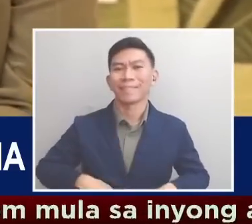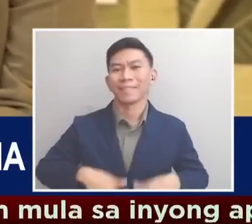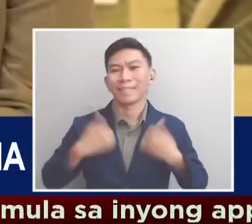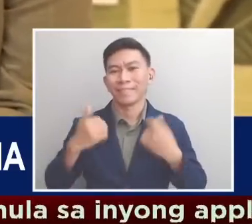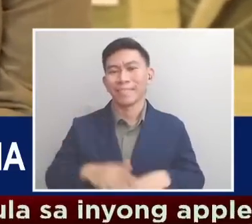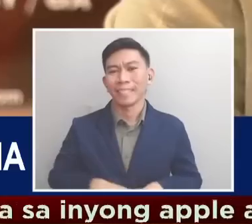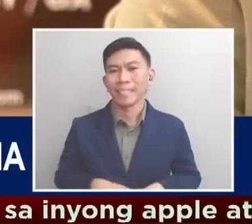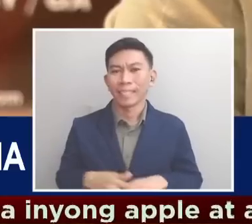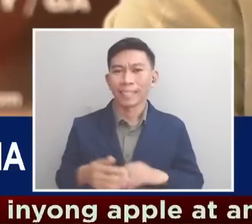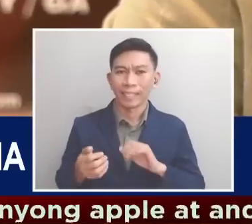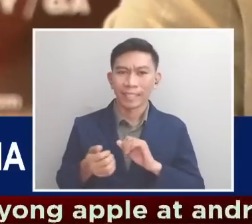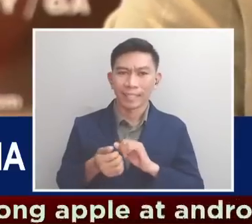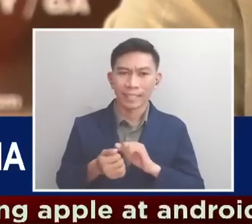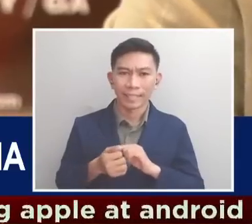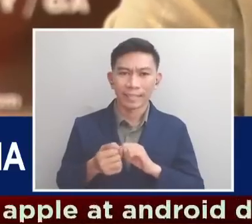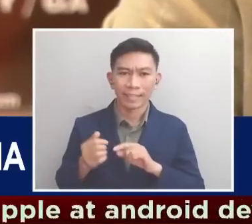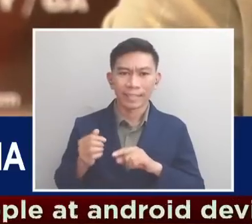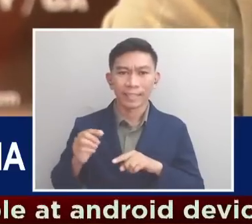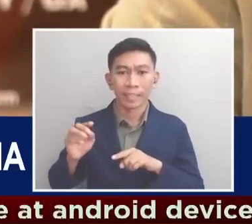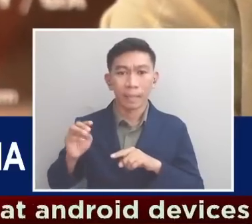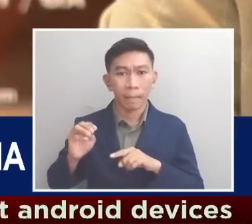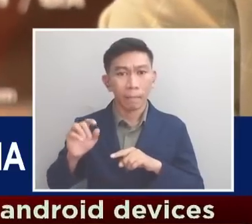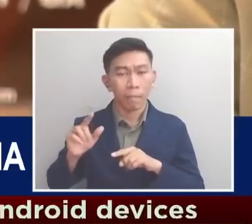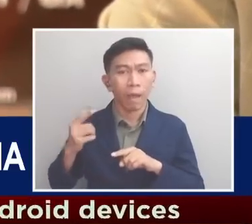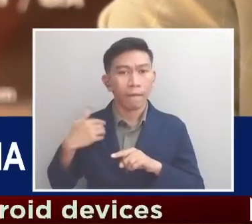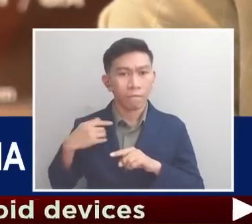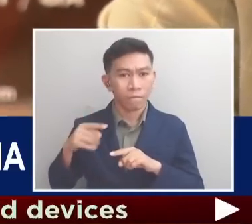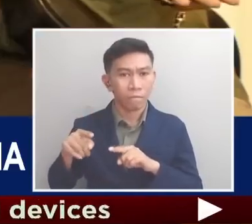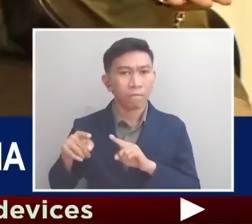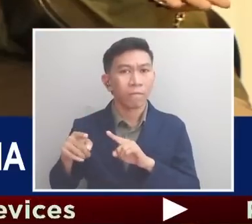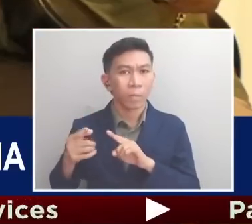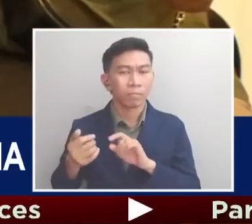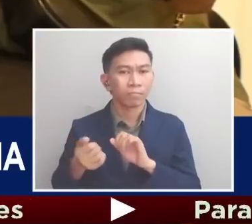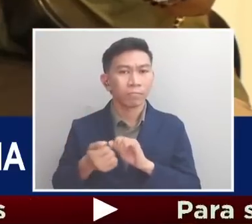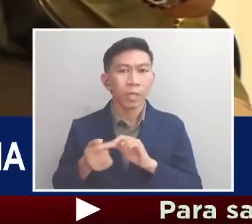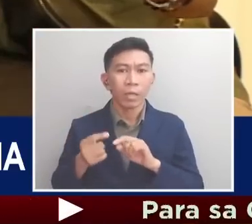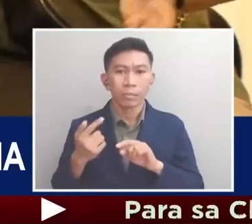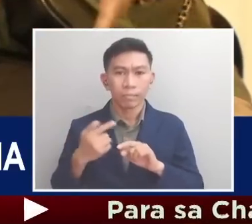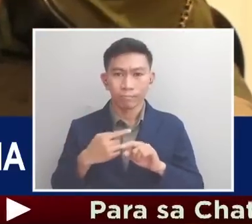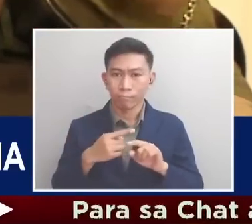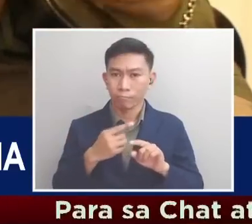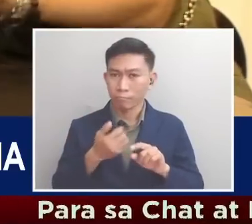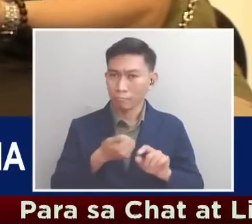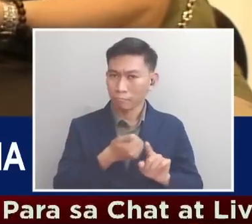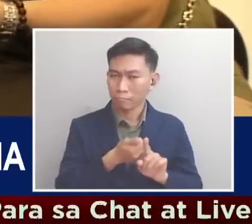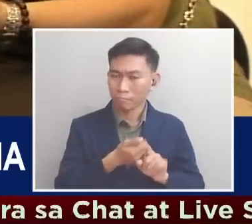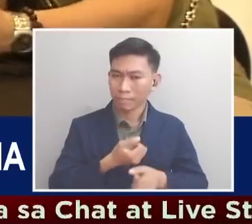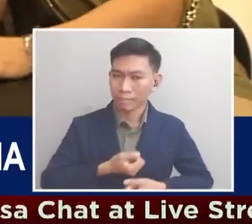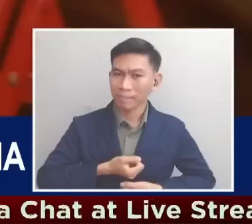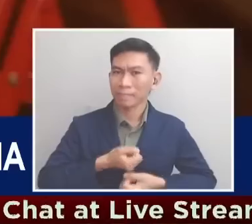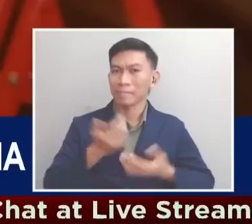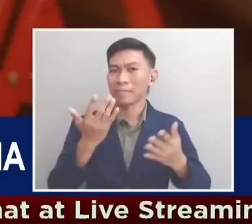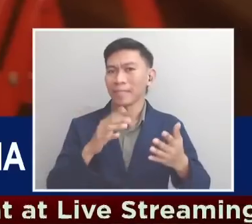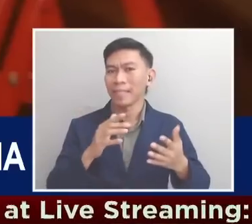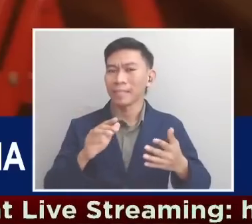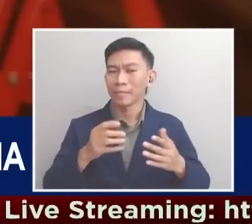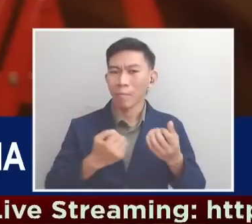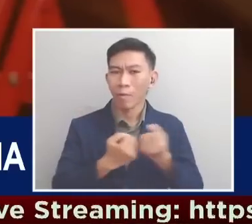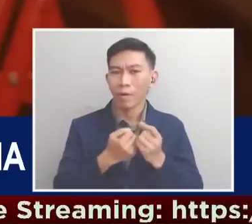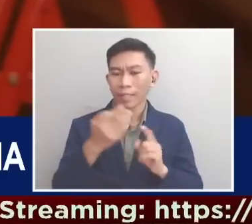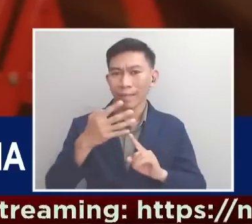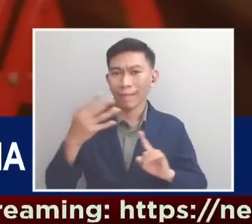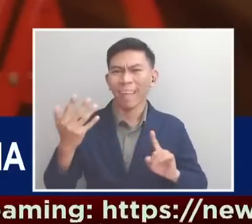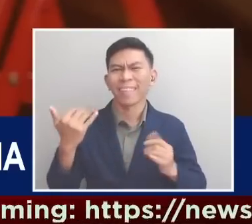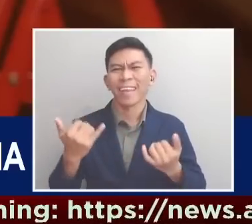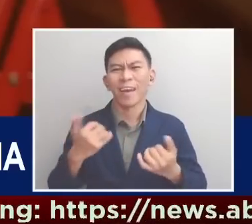Out concert. Ngayong Pride Month, inihayag ni Sherian ang suporta sa LGBTQIA+ community. Sumusuporta talaga